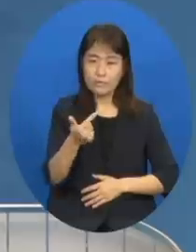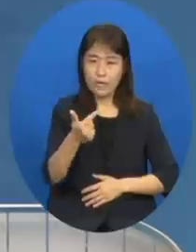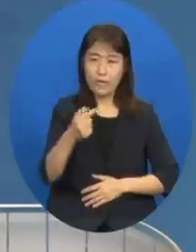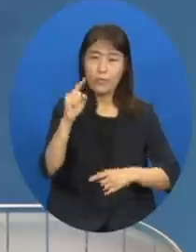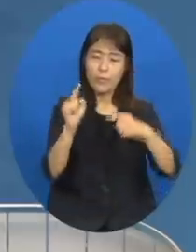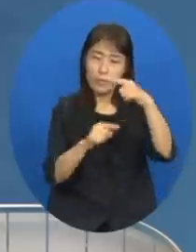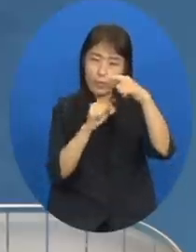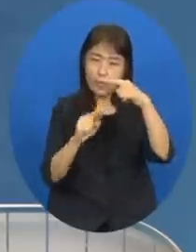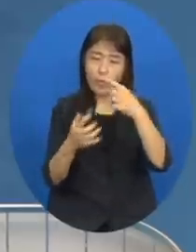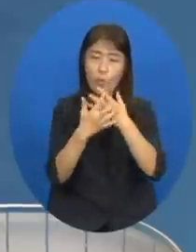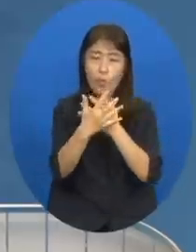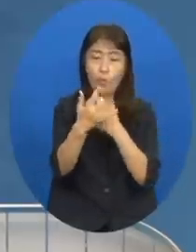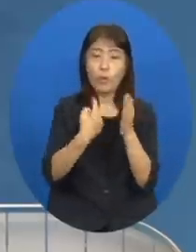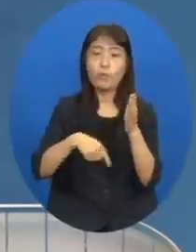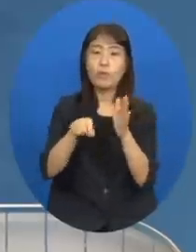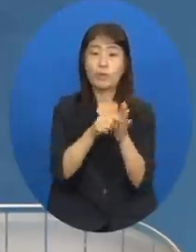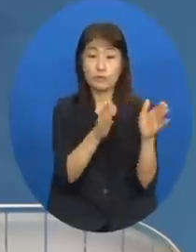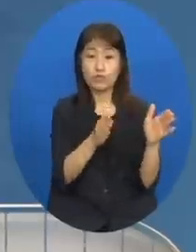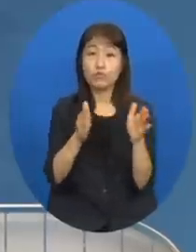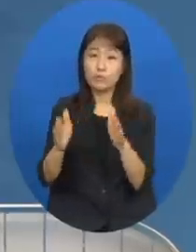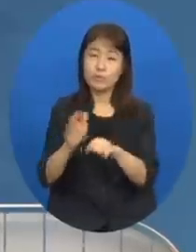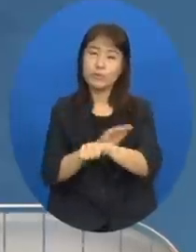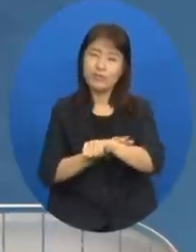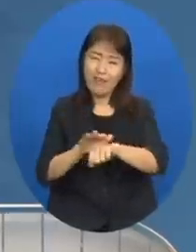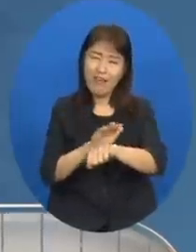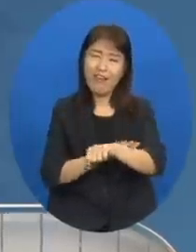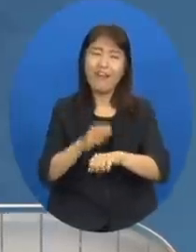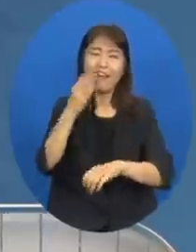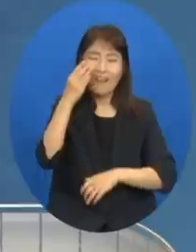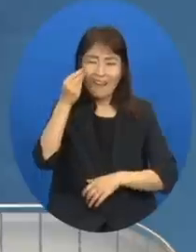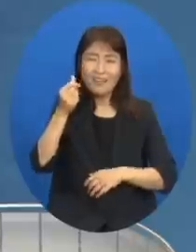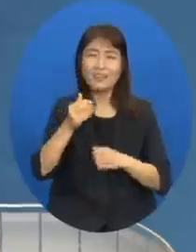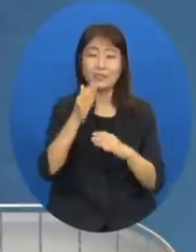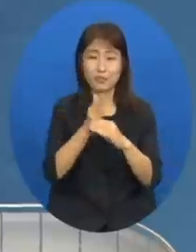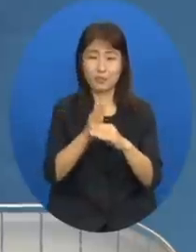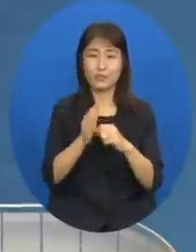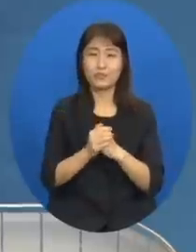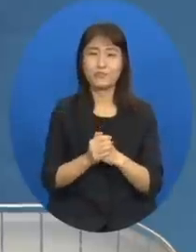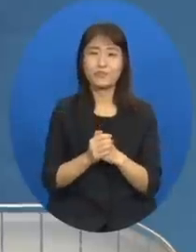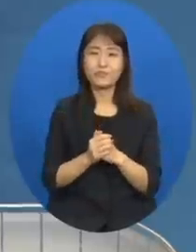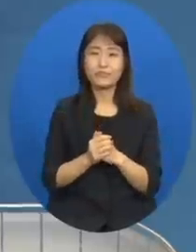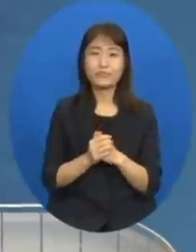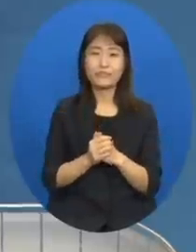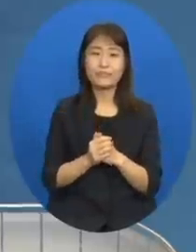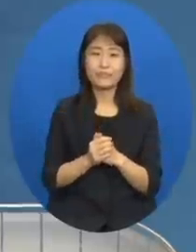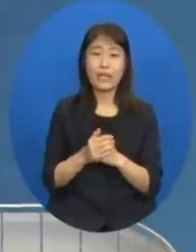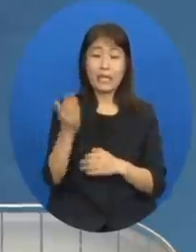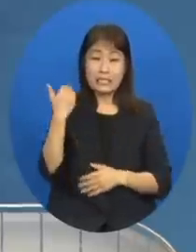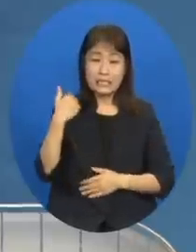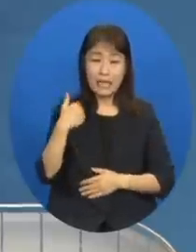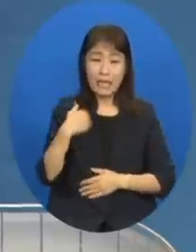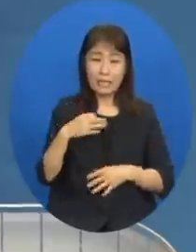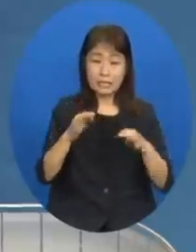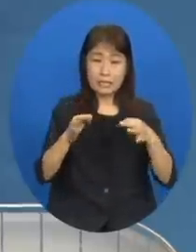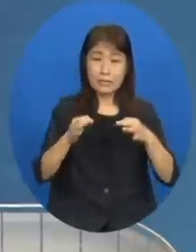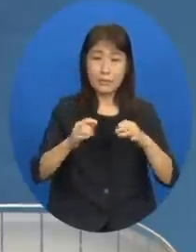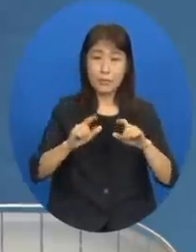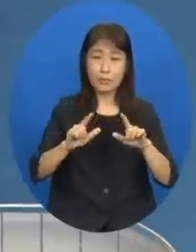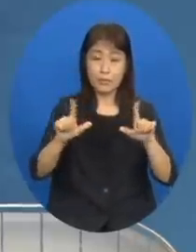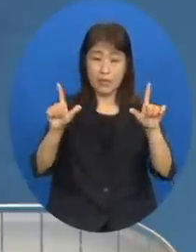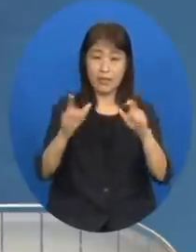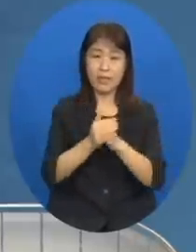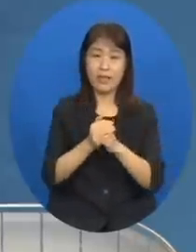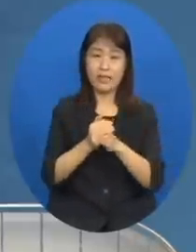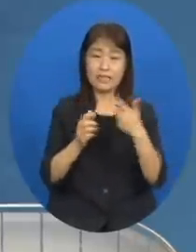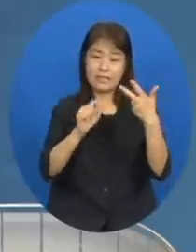잘 진행되고 있습니다 그 점에 대한 보고도 드리고 지난 금요일에 714 기도대성을